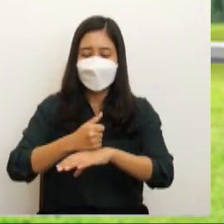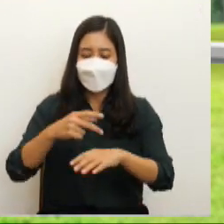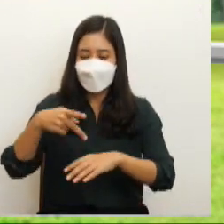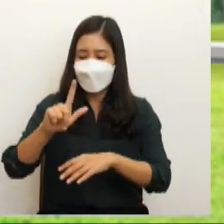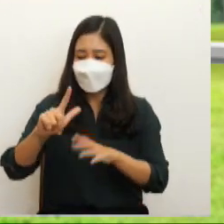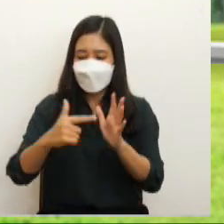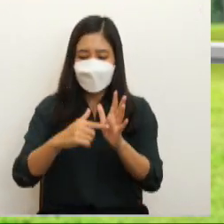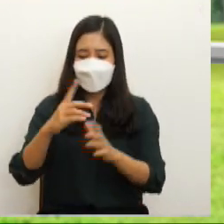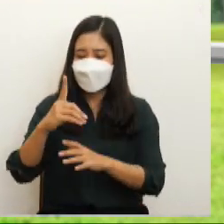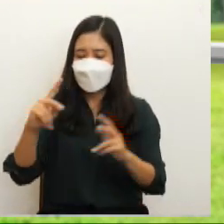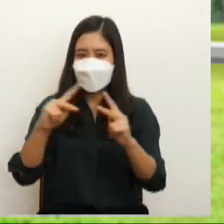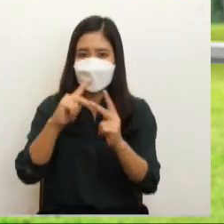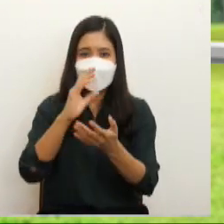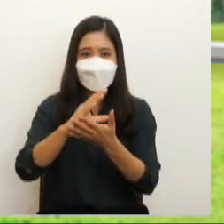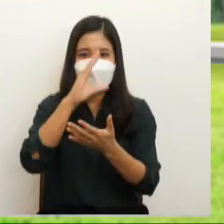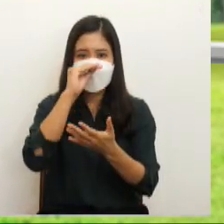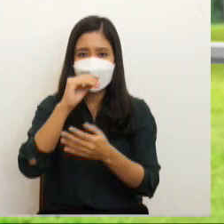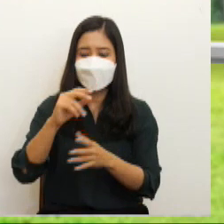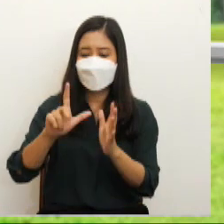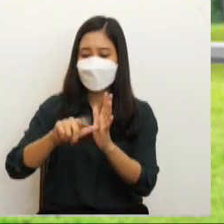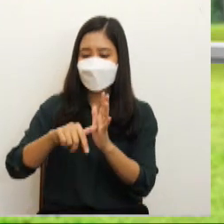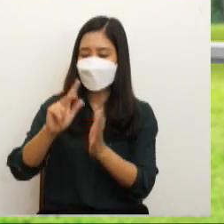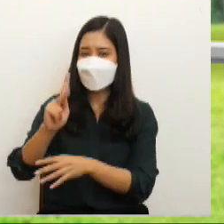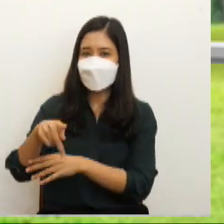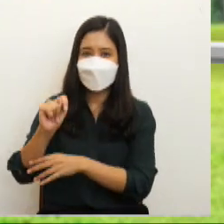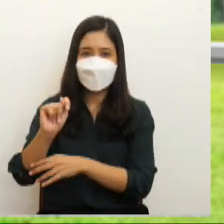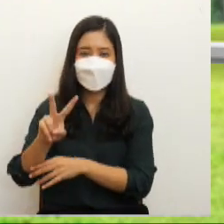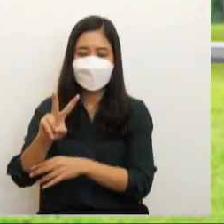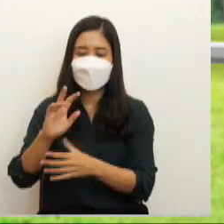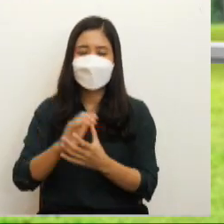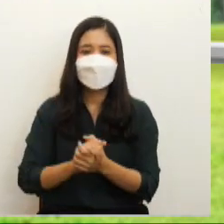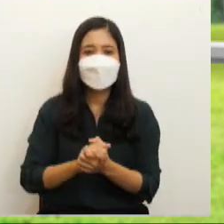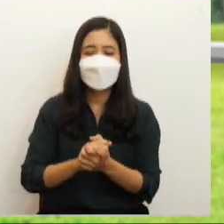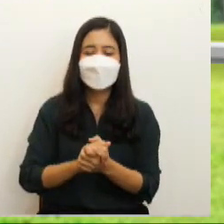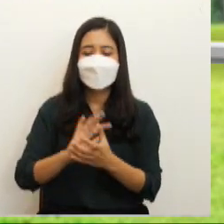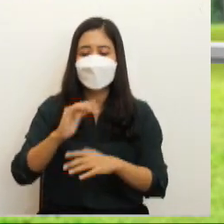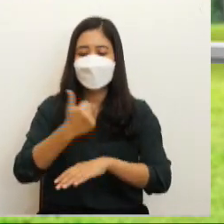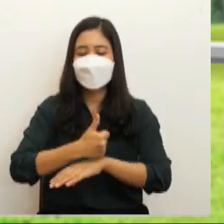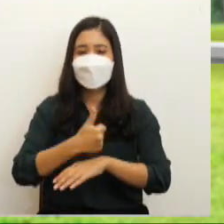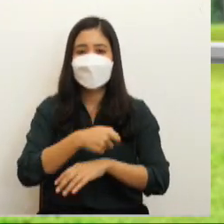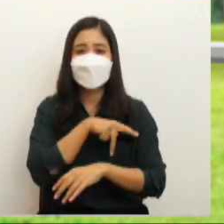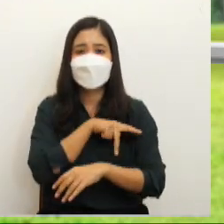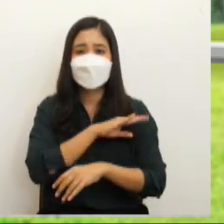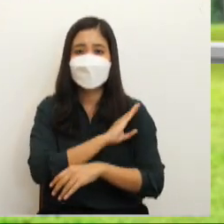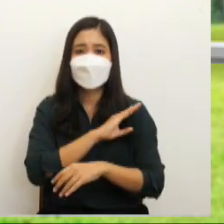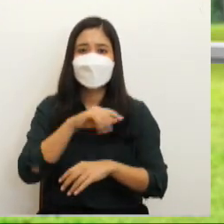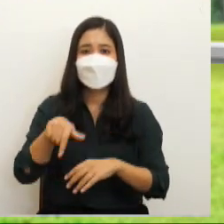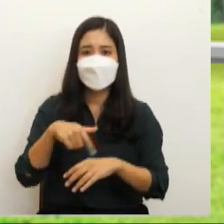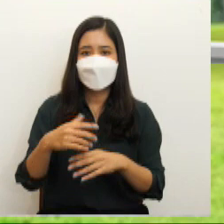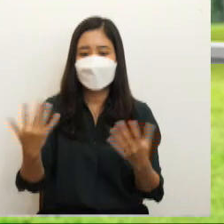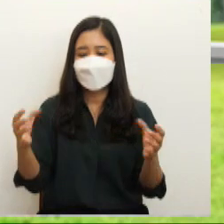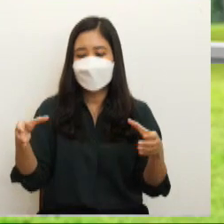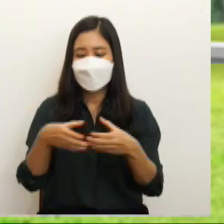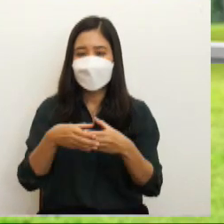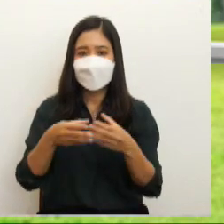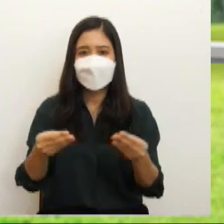การนะคะท่านดร.อมพรพีนสาเลขาธิการคณะกรรมการการศึกษาขั้นพื้นฐานค่ะรวมไปถึงท่านผอ.สุชาติบรรจงการด้วยนะคะ